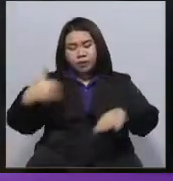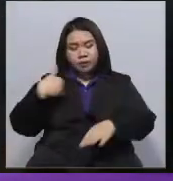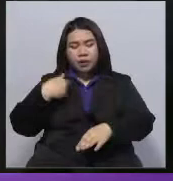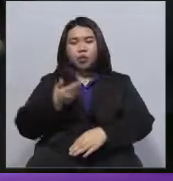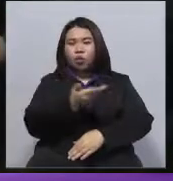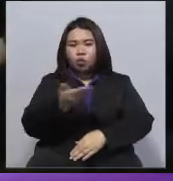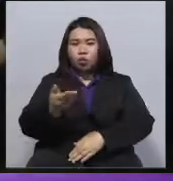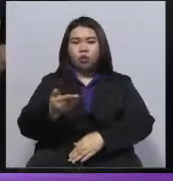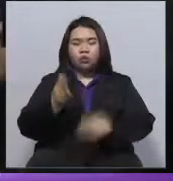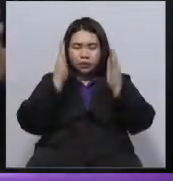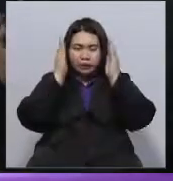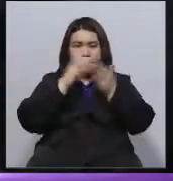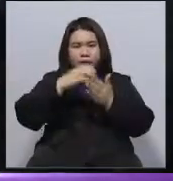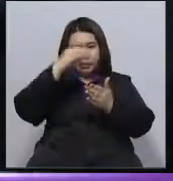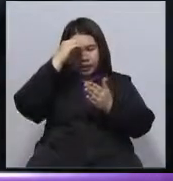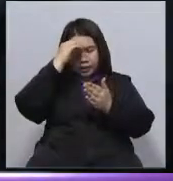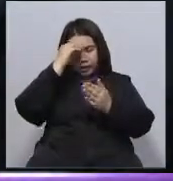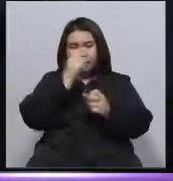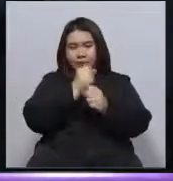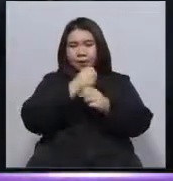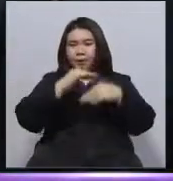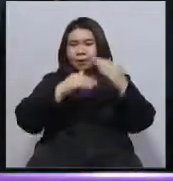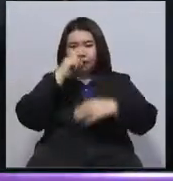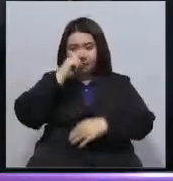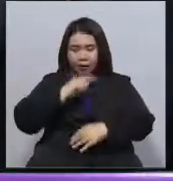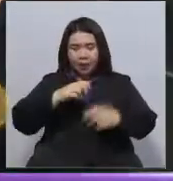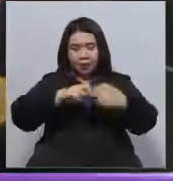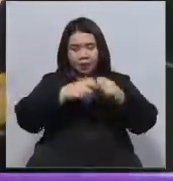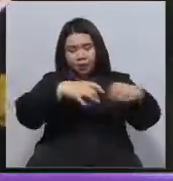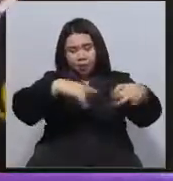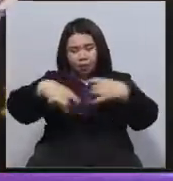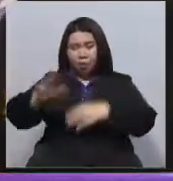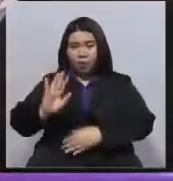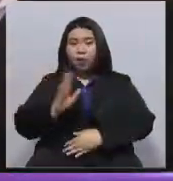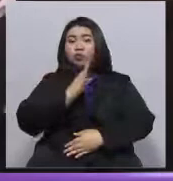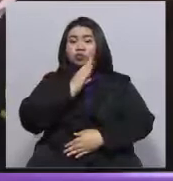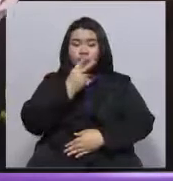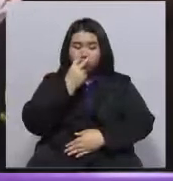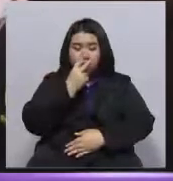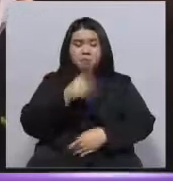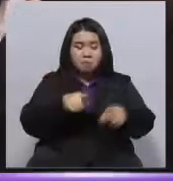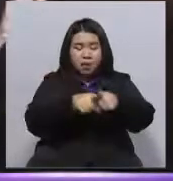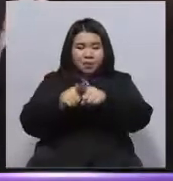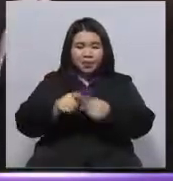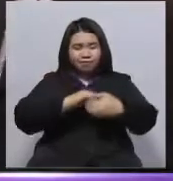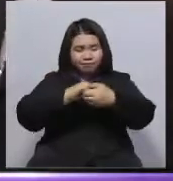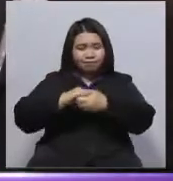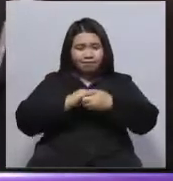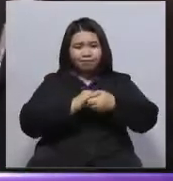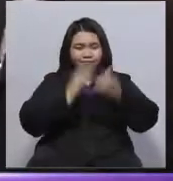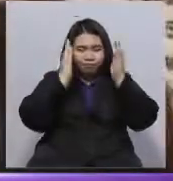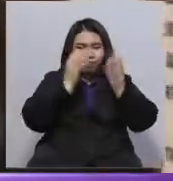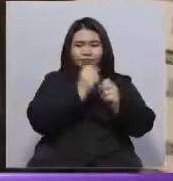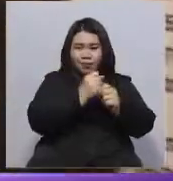ำลังของชาติตั้งใจเรียนอย่ามีความขัดแย้งเรื่องไหนที่เห็นร่วมกันก็เดินหน้าไปด้วยเรื่องไหนที่มีปัญหา